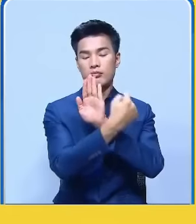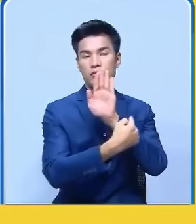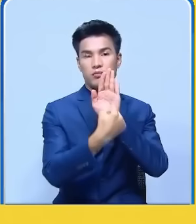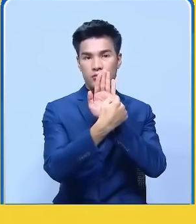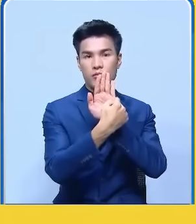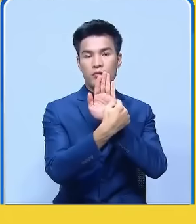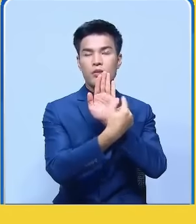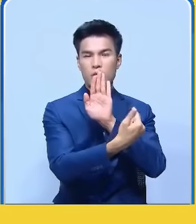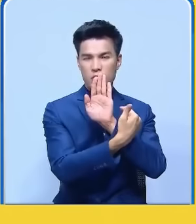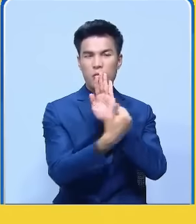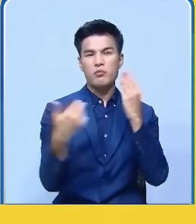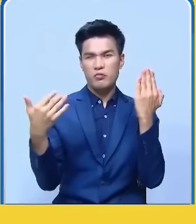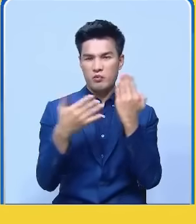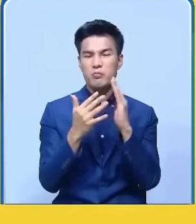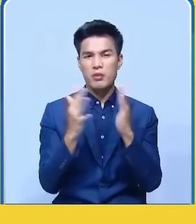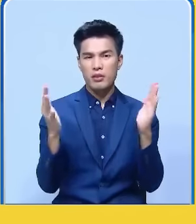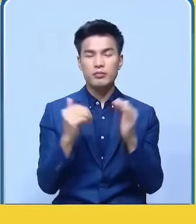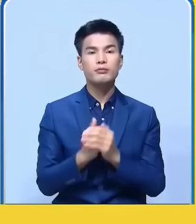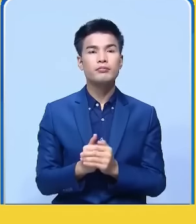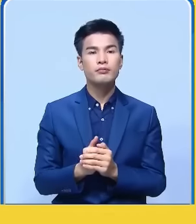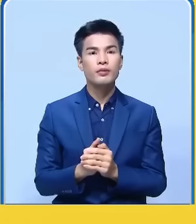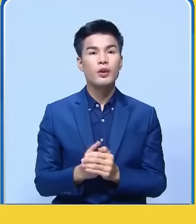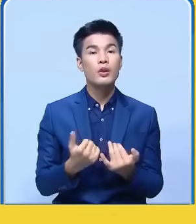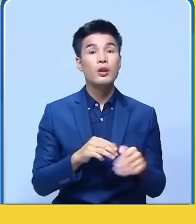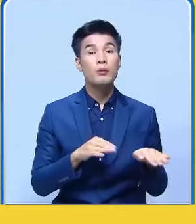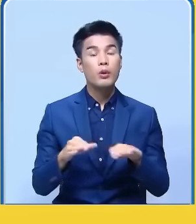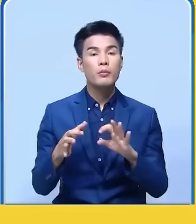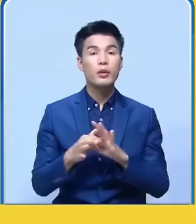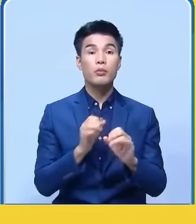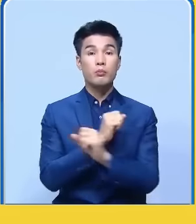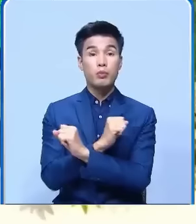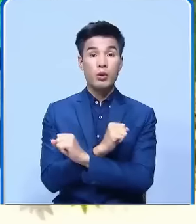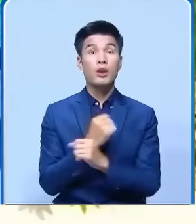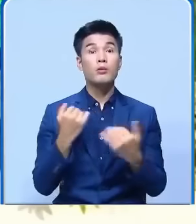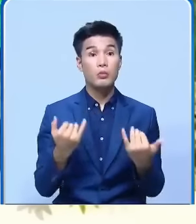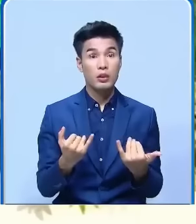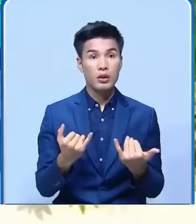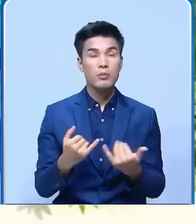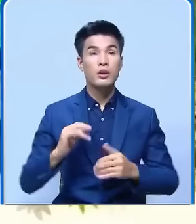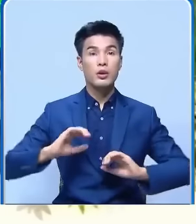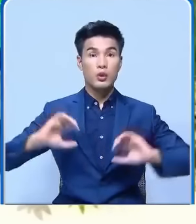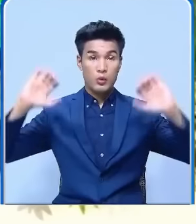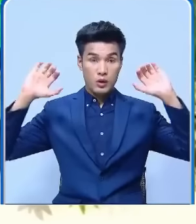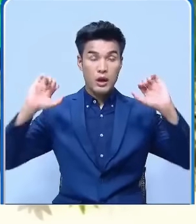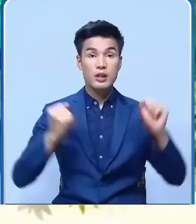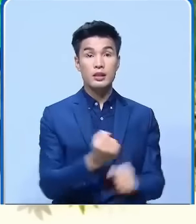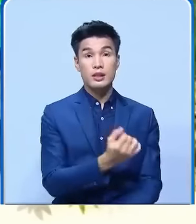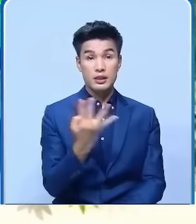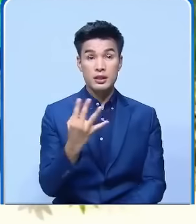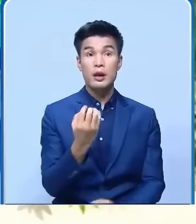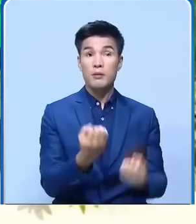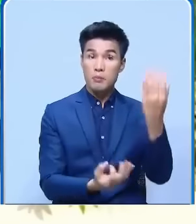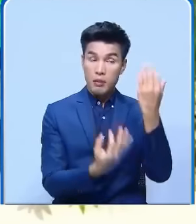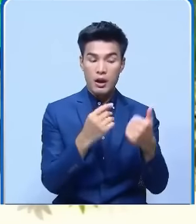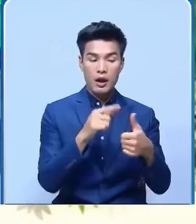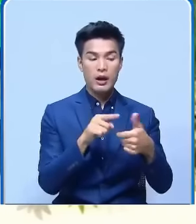ครับ และเพื่อเป็นการเตรียมพร้อมด้านภัยพิบัติตั้งแต่วันนี้เป็นต้นไป4หน่วยงานก็มีกรมป่าไม้กรมอุทยานแห่งชาติสัตว์ป่